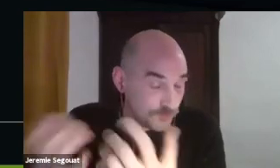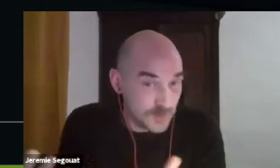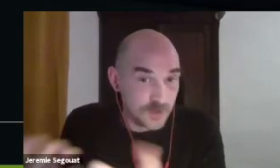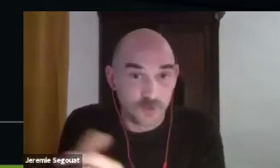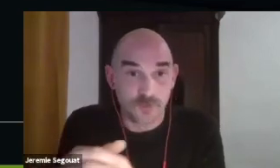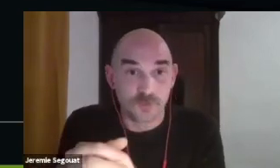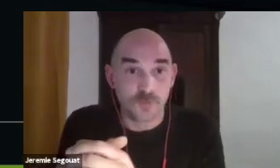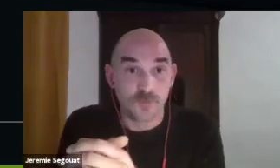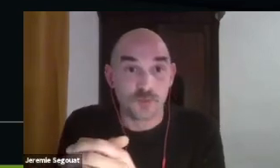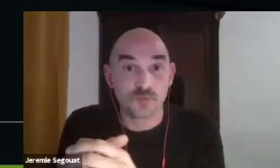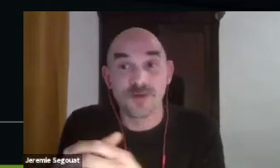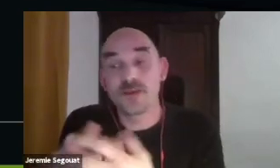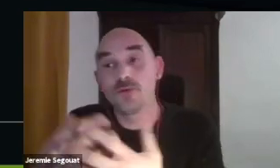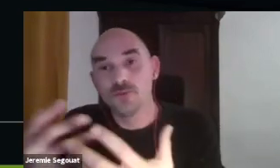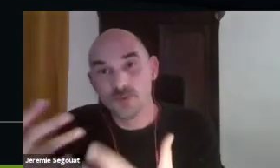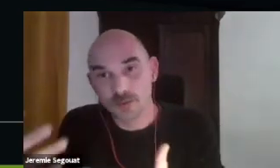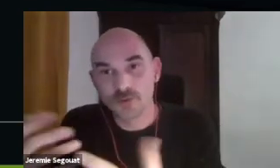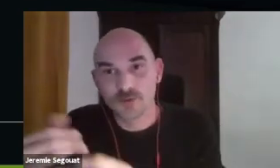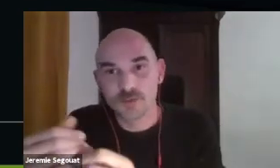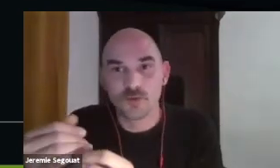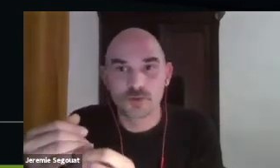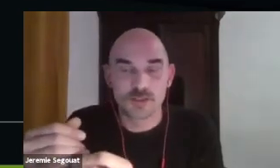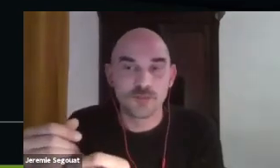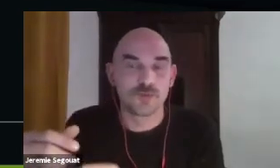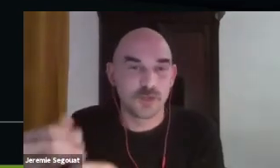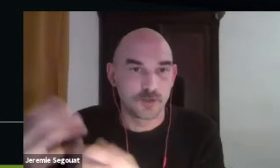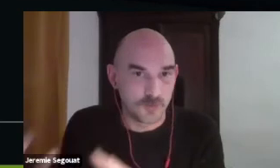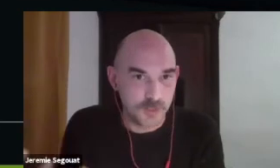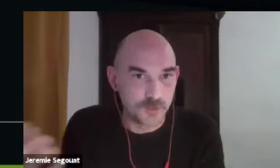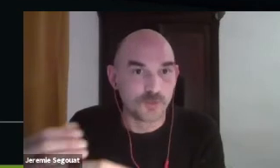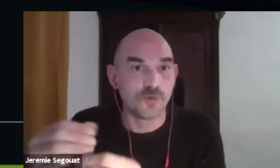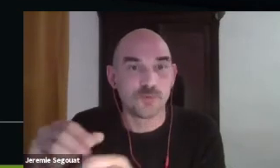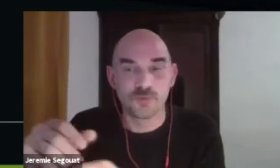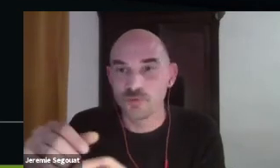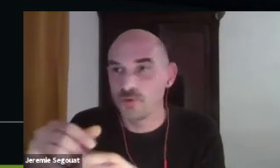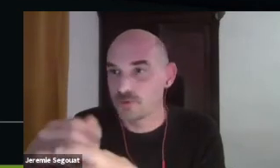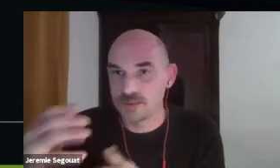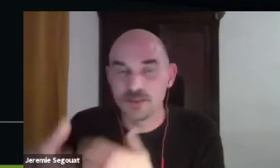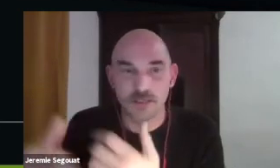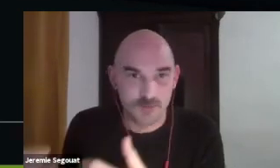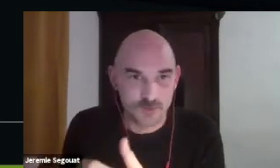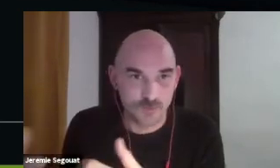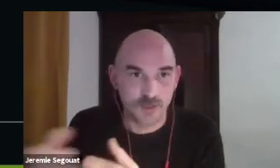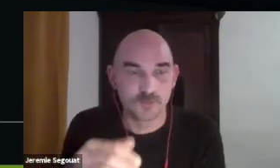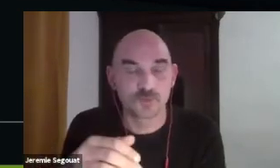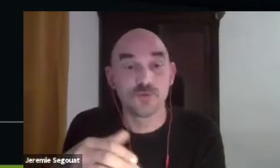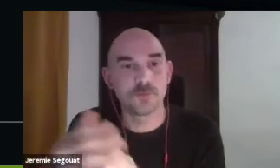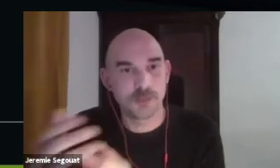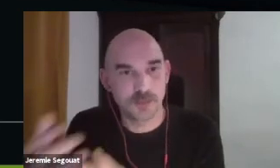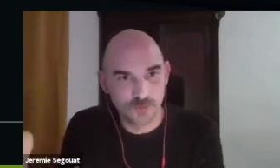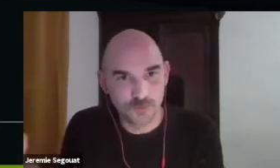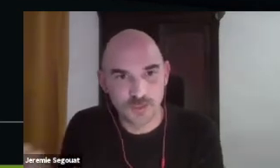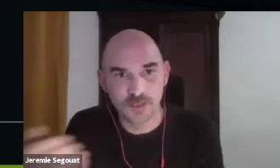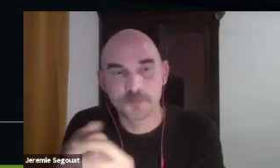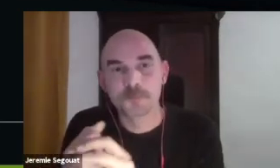d'autres qui du coup avaient un autre type de langue des signes plutôt des codes familiaux ou plutôt une langue des signes qui arrivaient sur le tard donc une autre